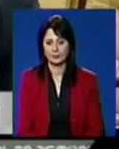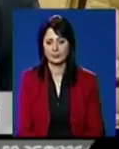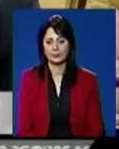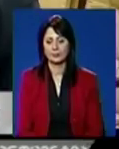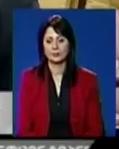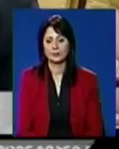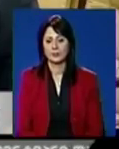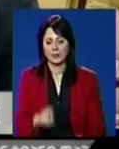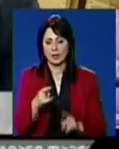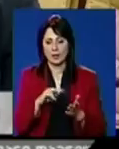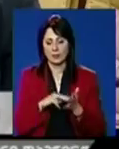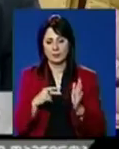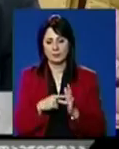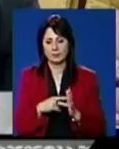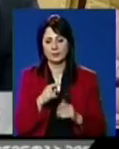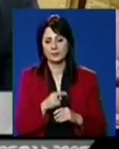ეს სტრატეგიული